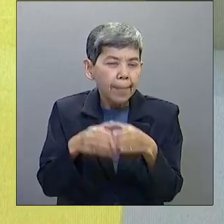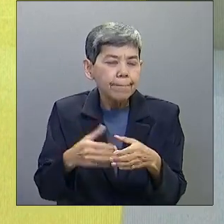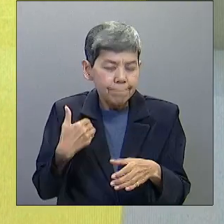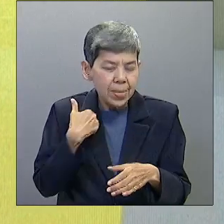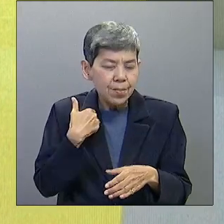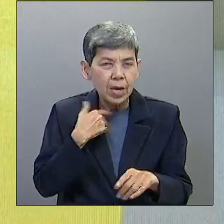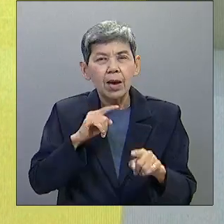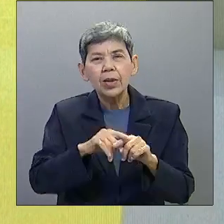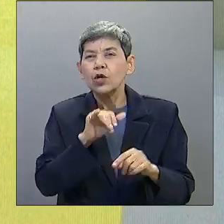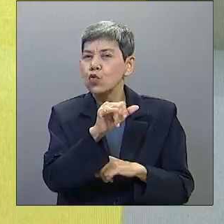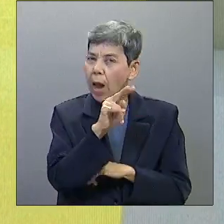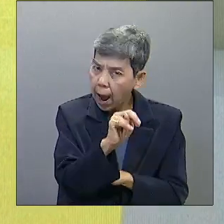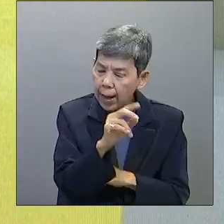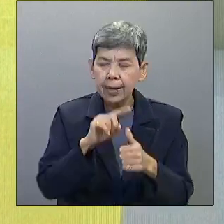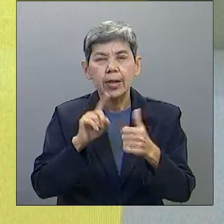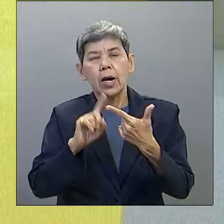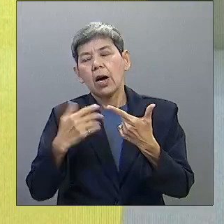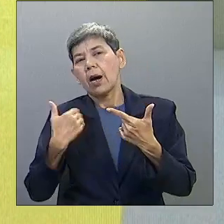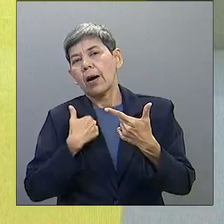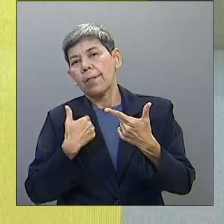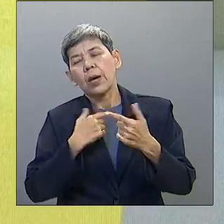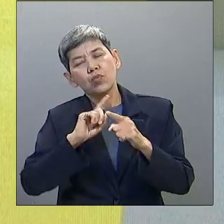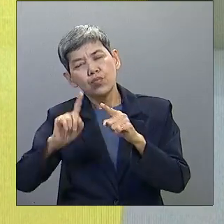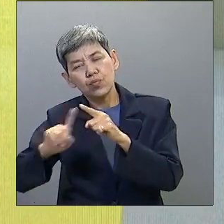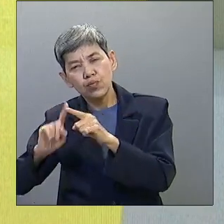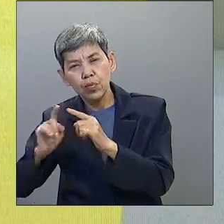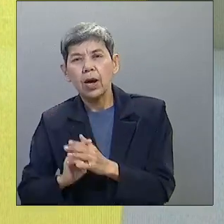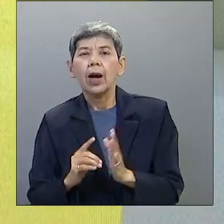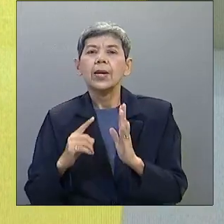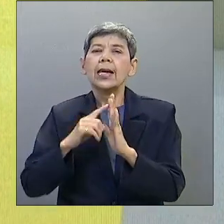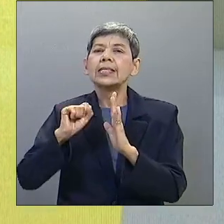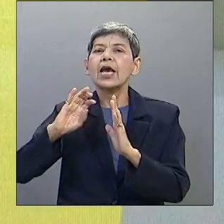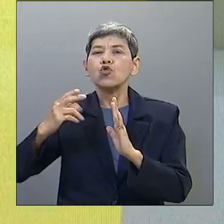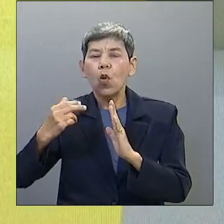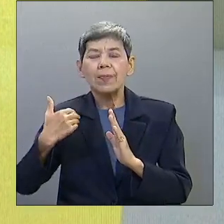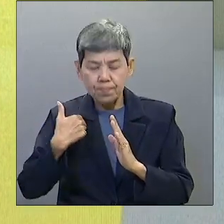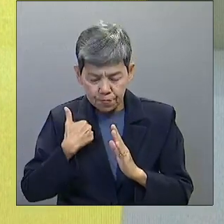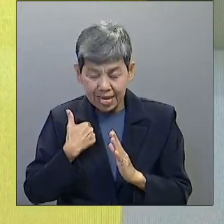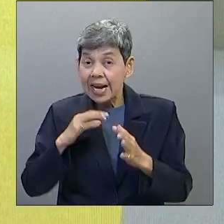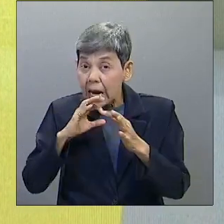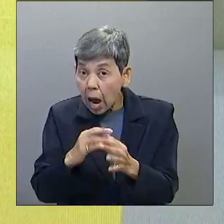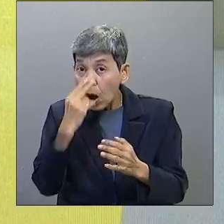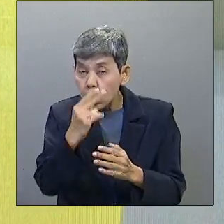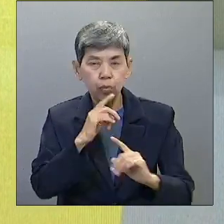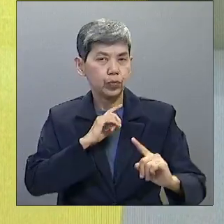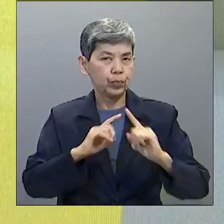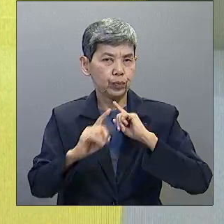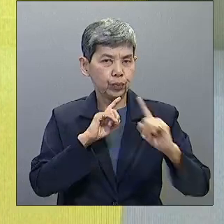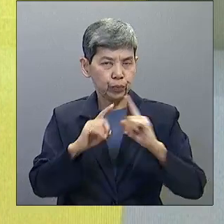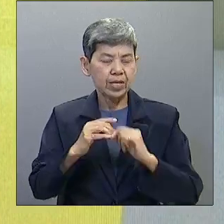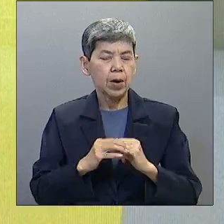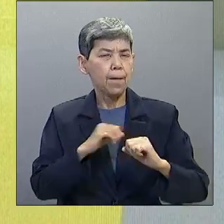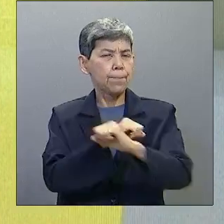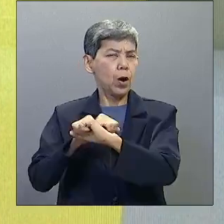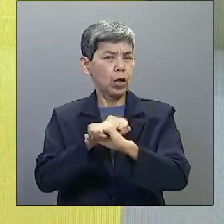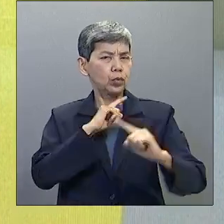ายเมืองมียูนนานมาบ้างมีเมืองอื่นมาบ้างเสฉวนมาบ้างแล้วแต่ว่าเรื่องที่เราจะต้องมีการป้องกันเนี่ยก็